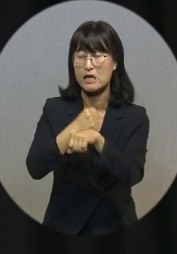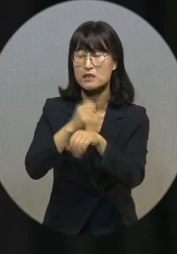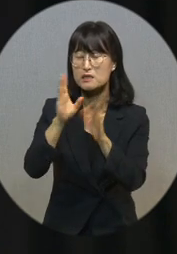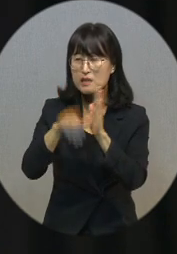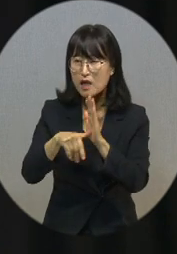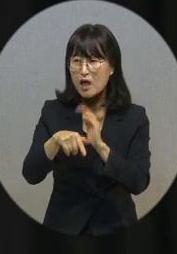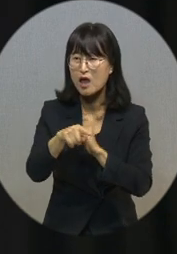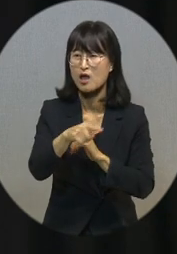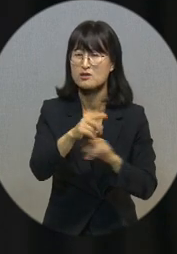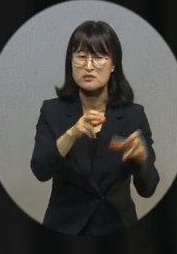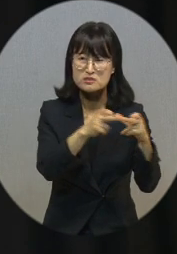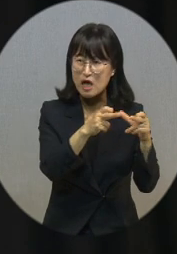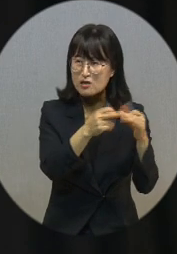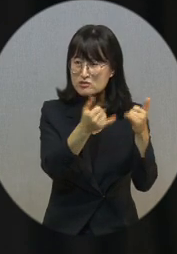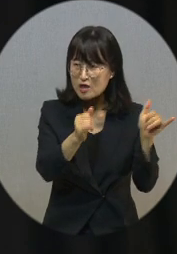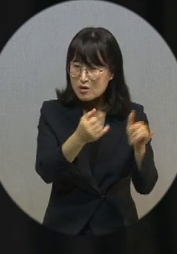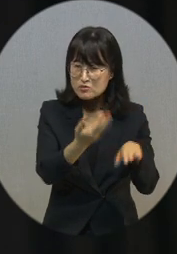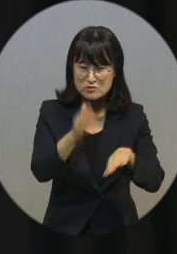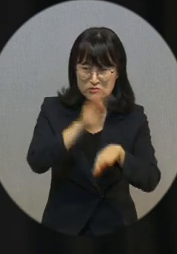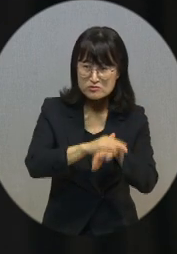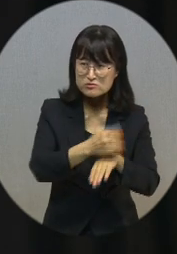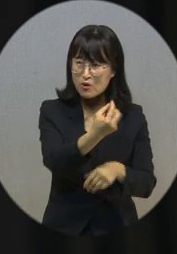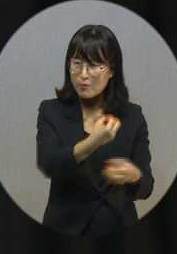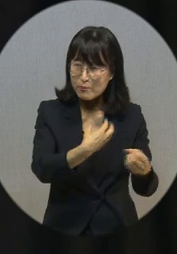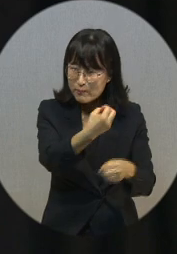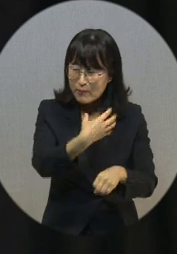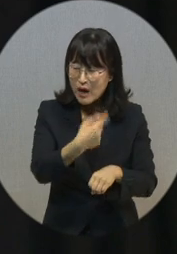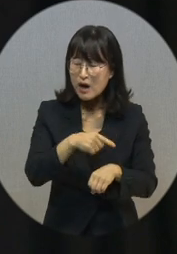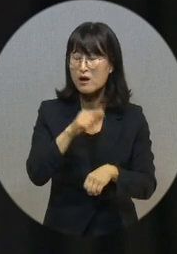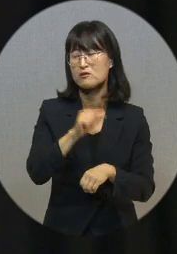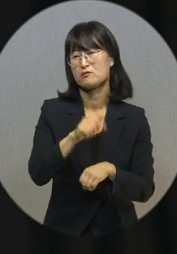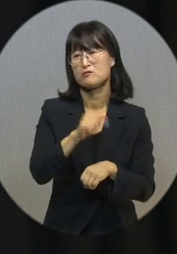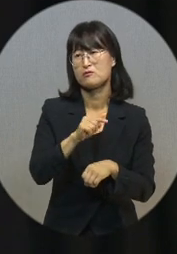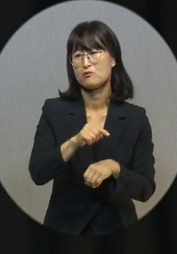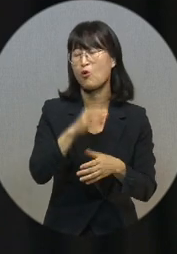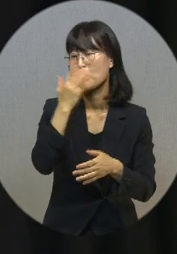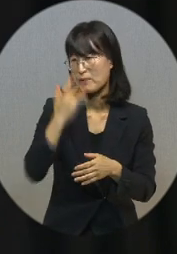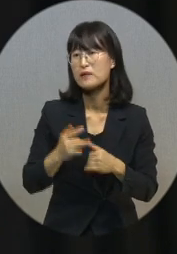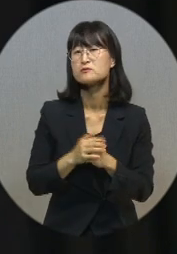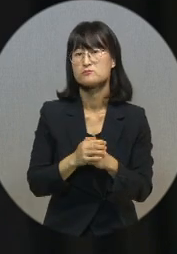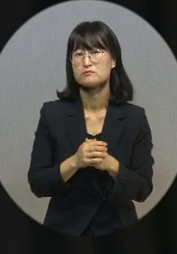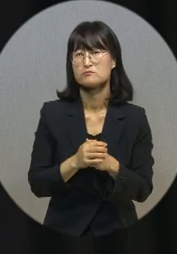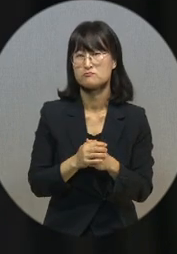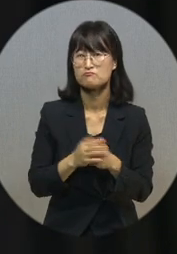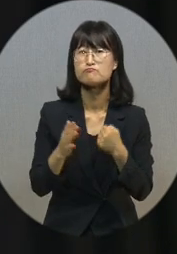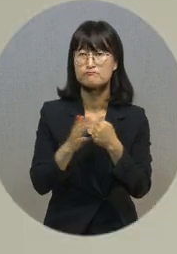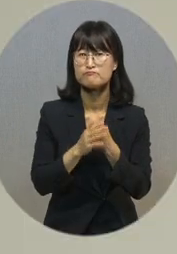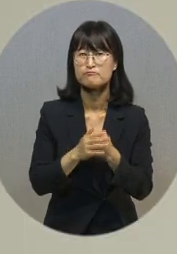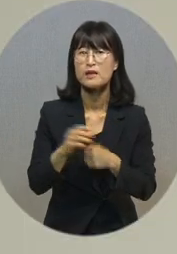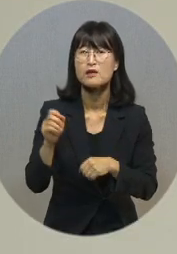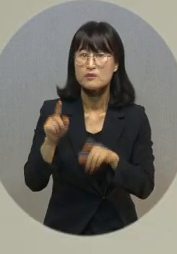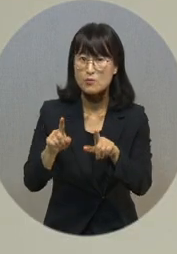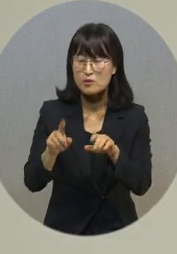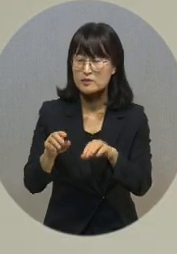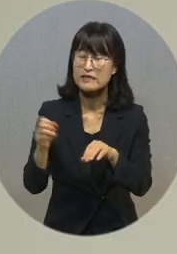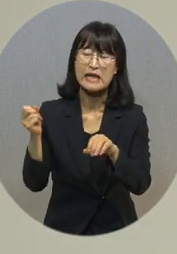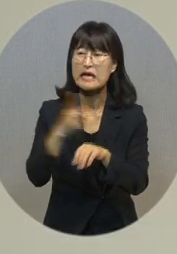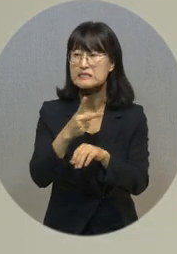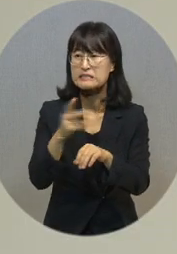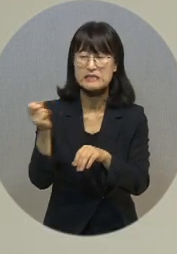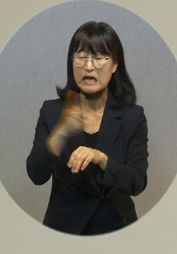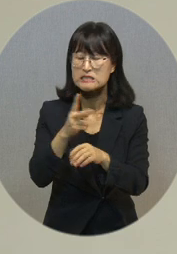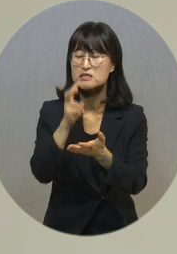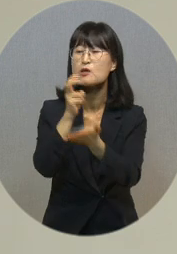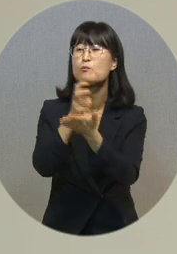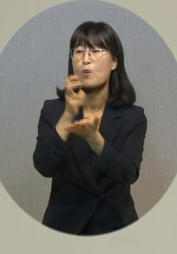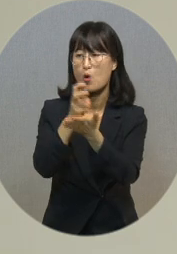때문에 이런 부분을 포함해서 재정법으로 이번에 발의를 한 겁니다. 아, 그렇군요. 그리고 우리